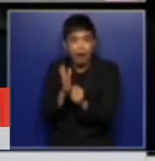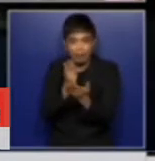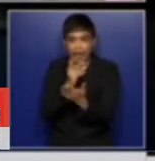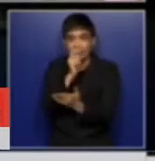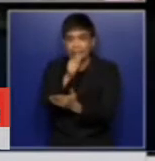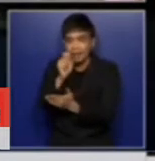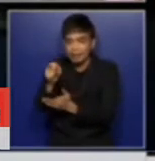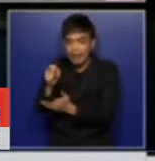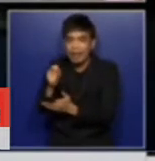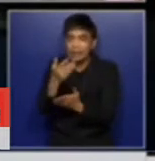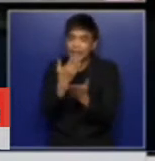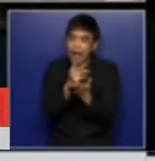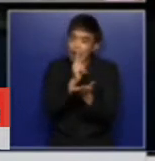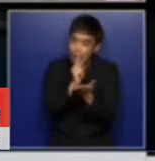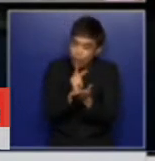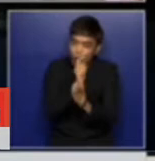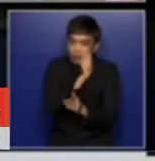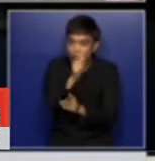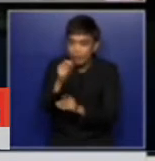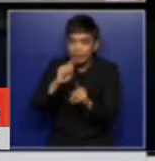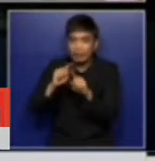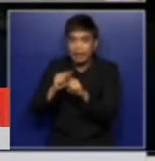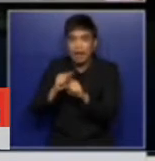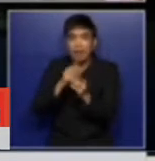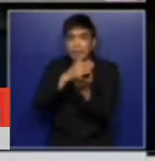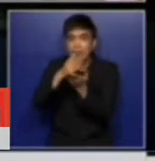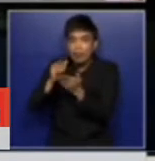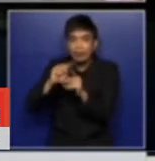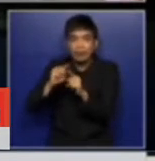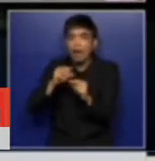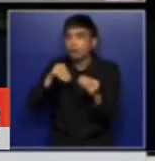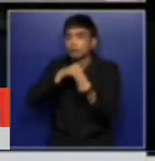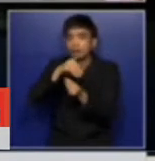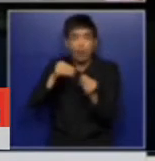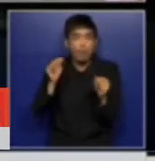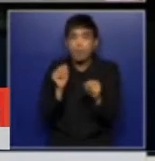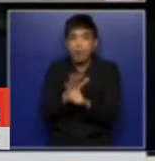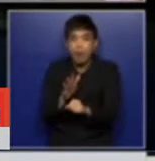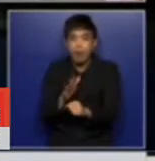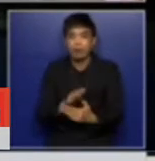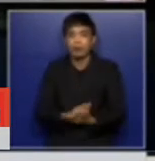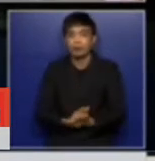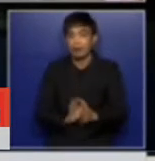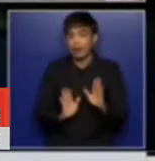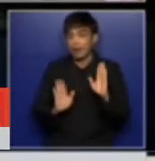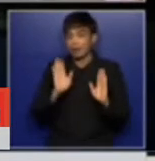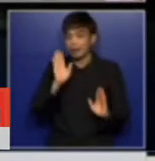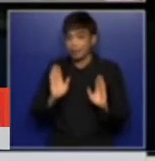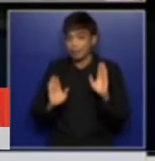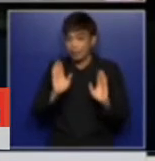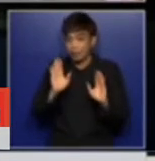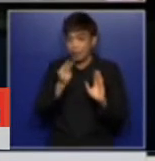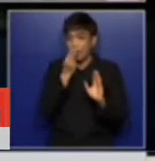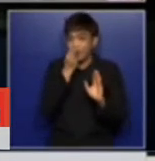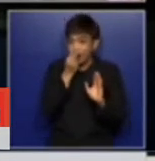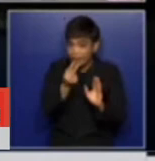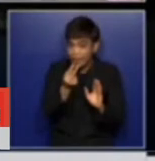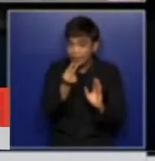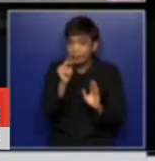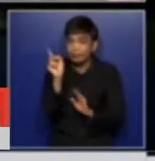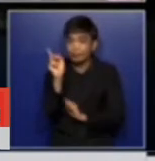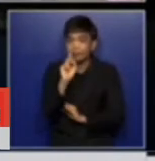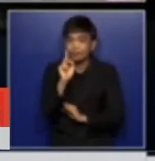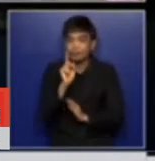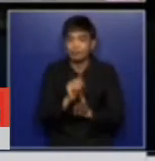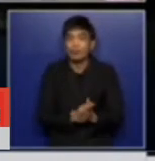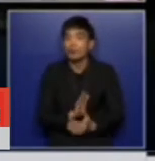ำระหนี้ผมเปรียบเทียบให้ท่านประธานได้เห็นนะครับ